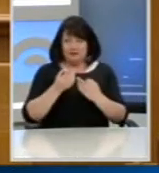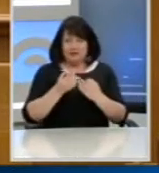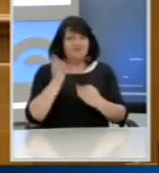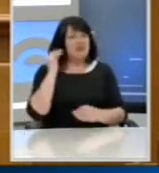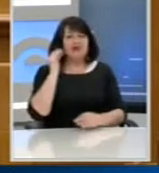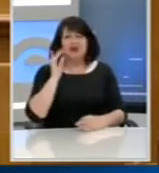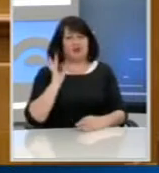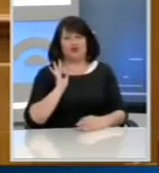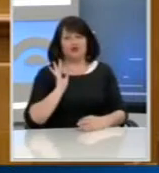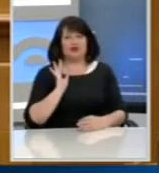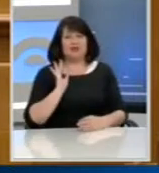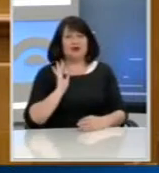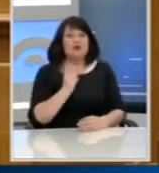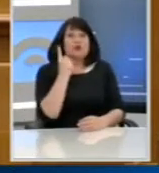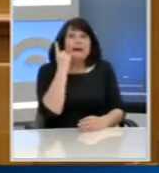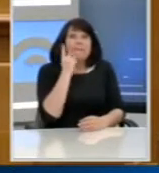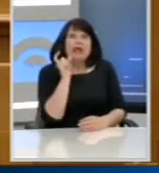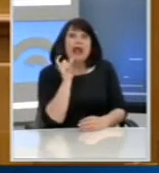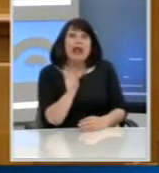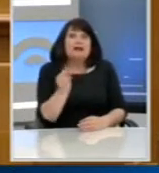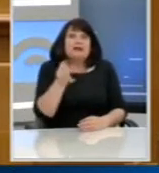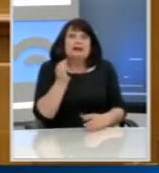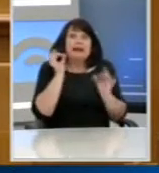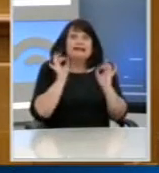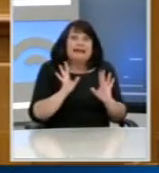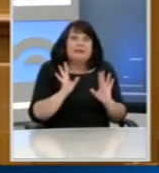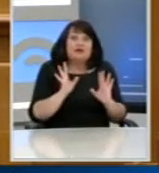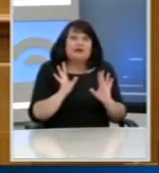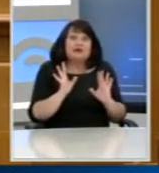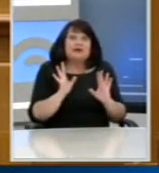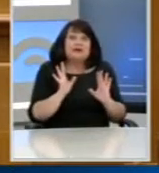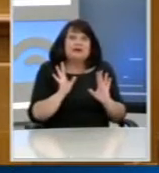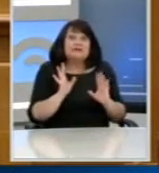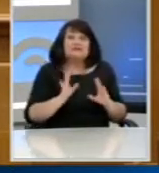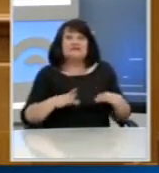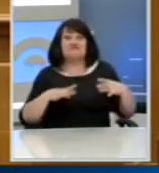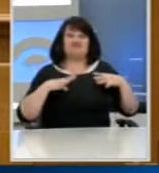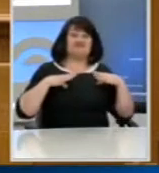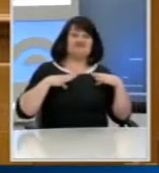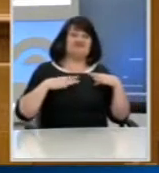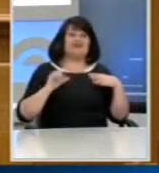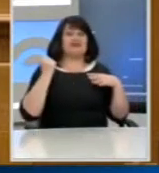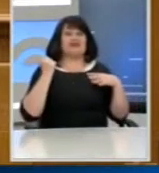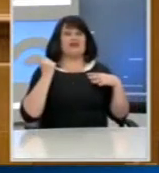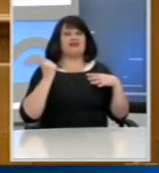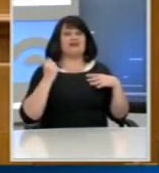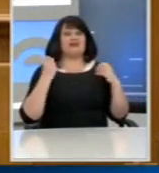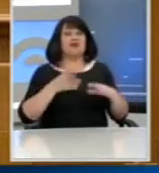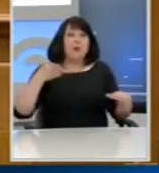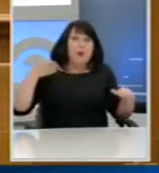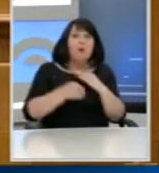ακούστηκε ούτε μία λέξη. Τσάμπα οι τσαμπουκάδες εχθές, οι μπούκες στη